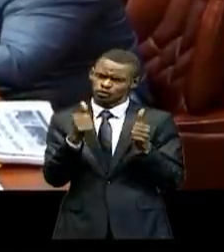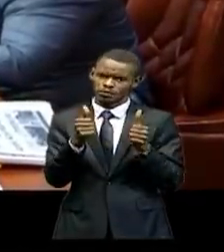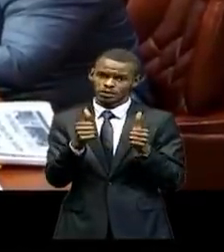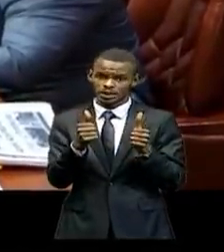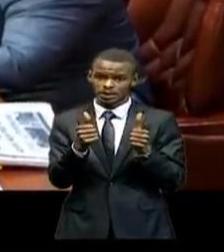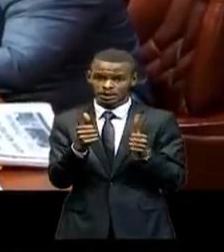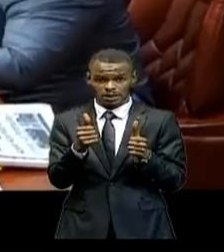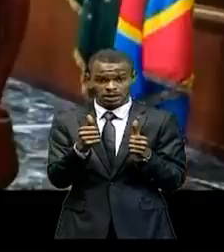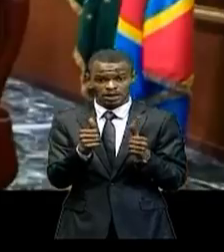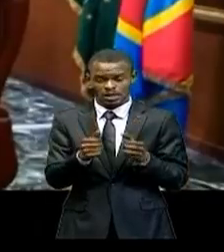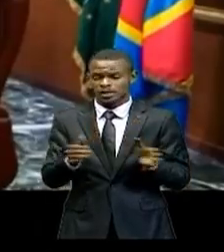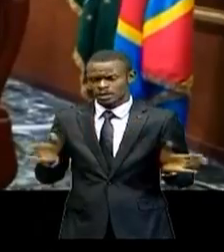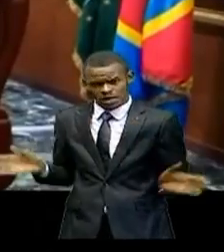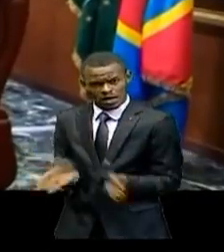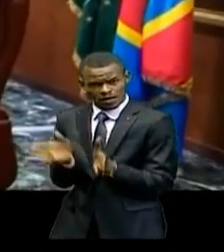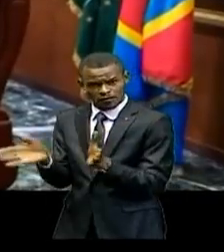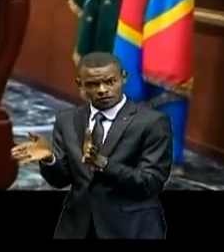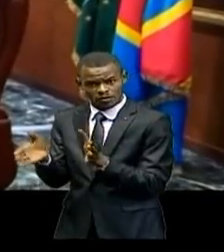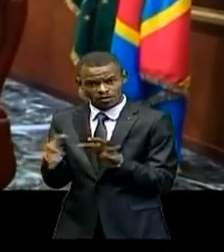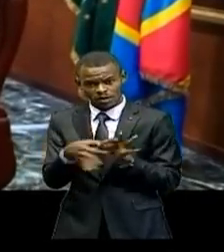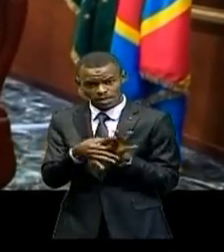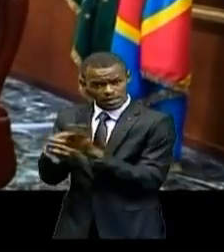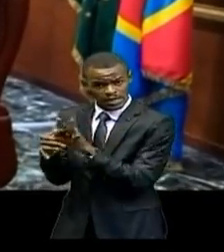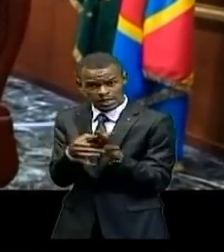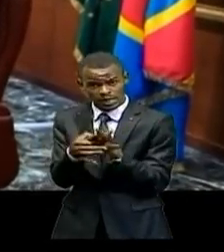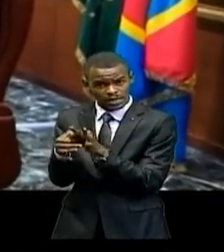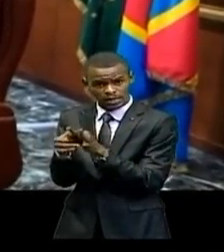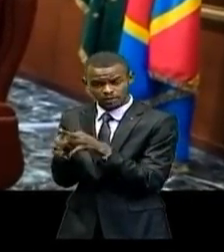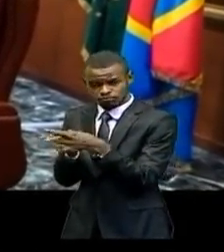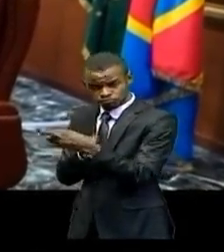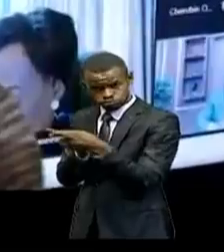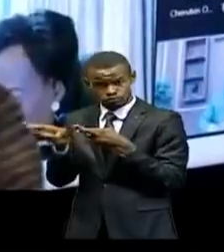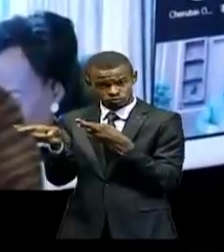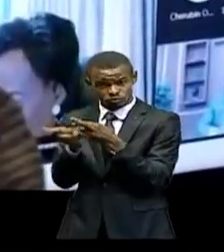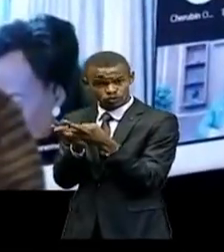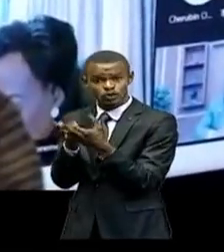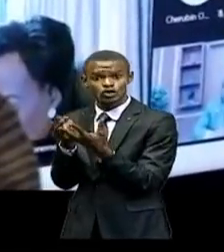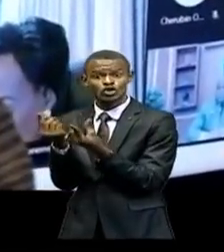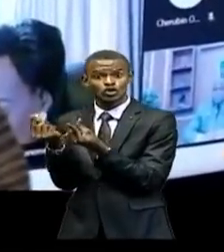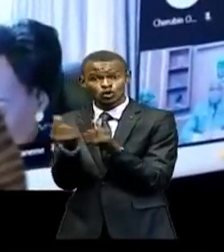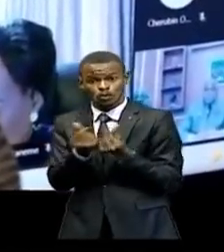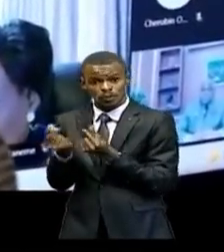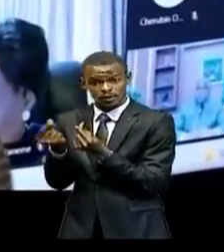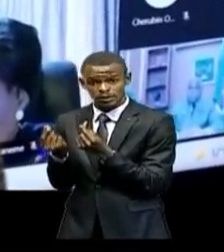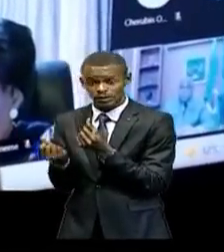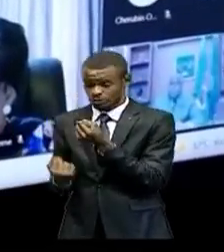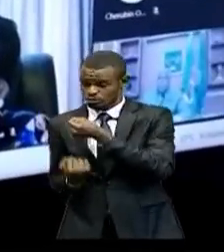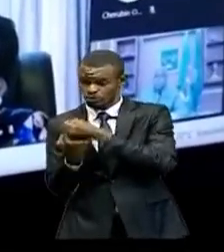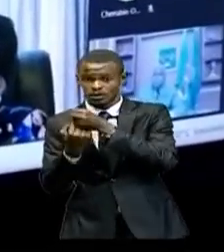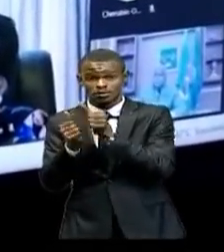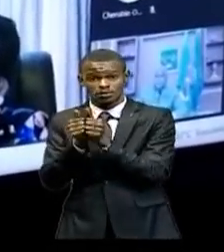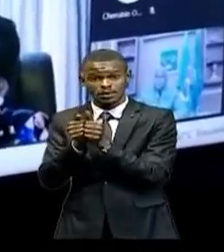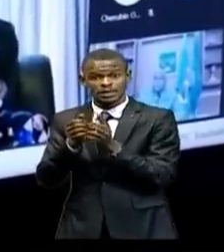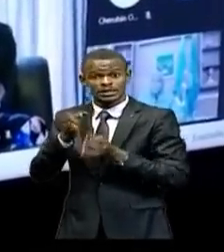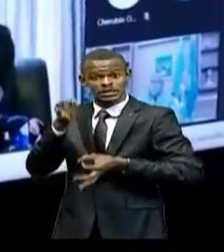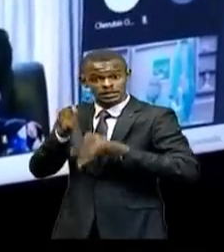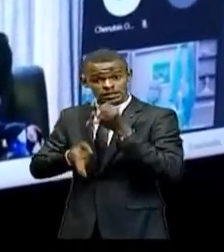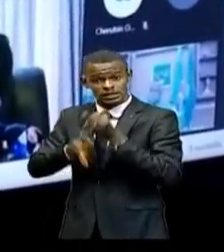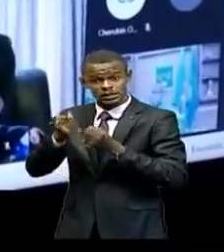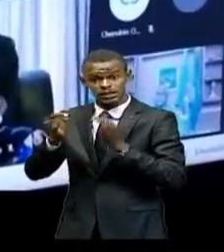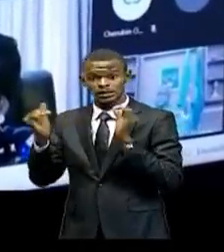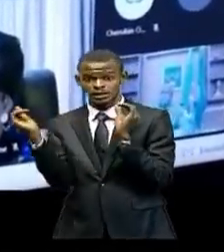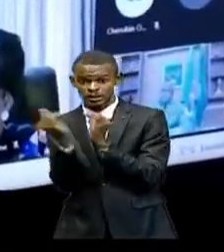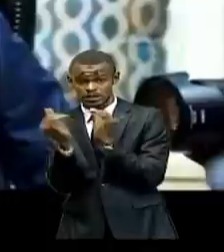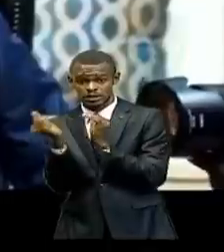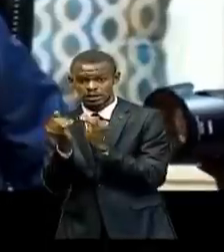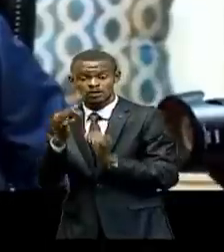et diversifier les relations commerciales bâties sur la justice, l'équité, la réciprocité, des